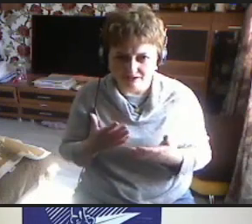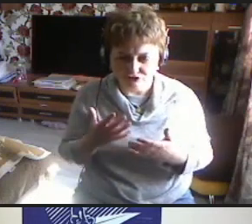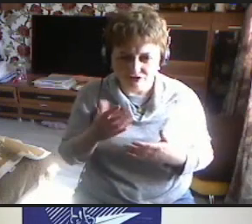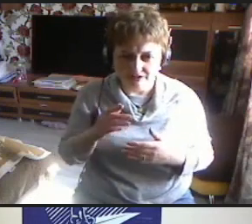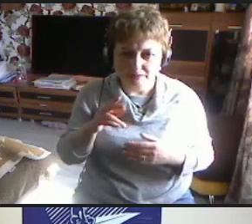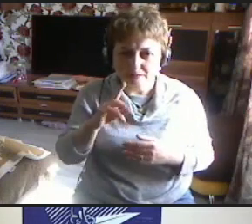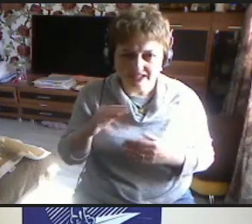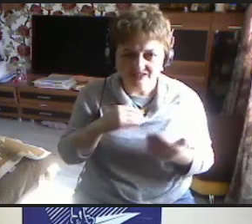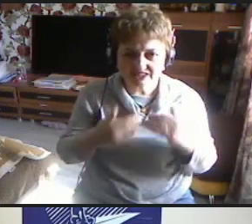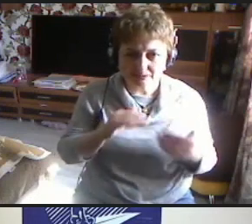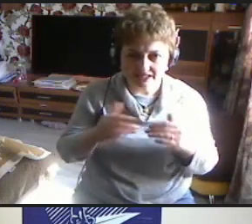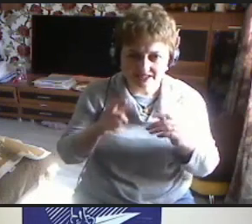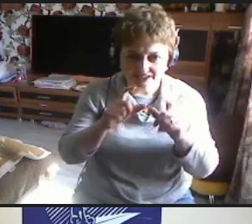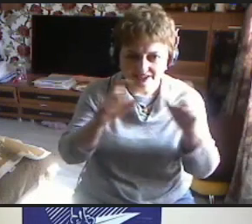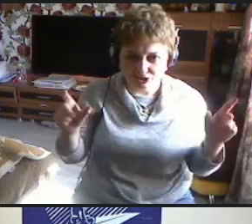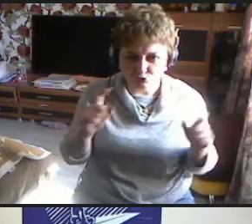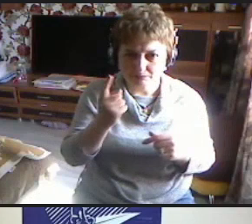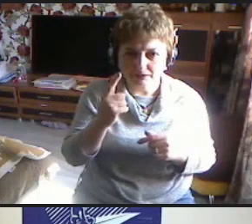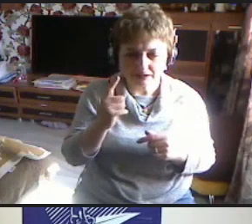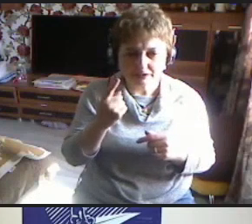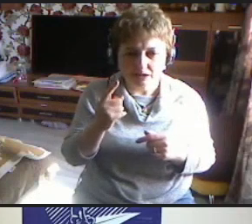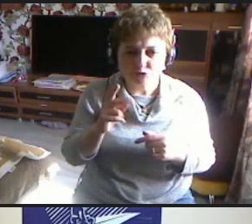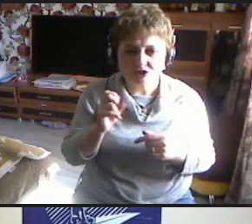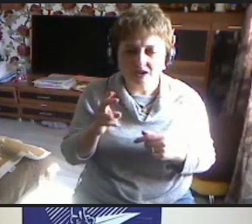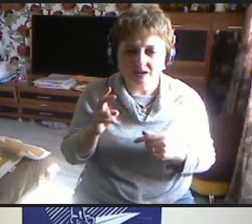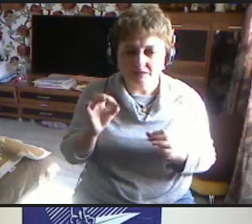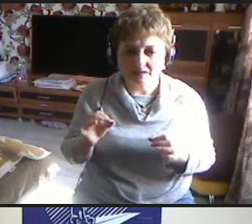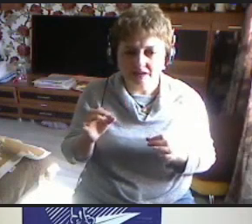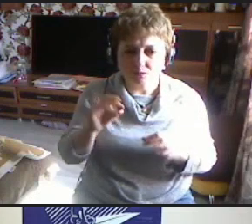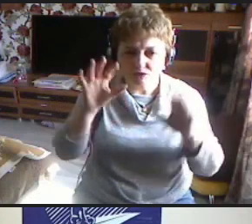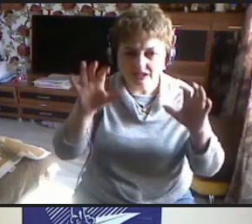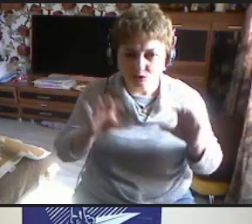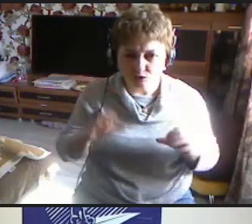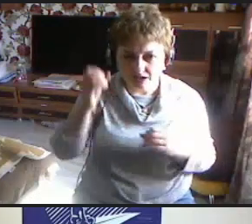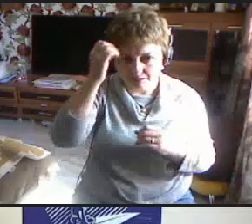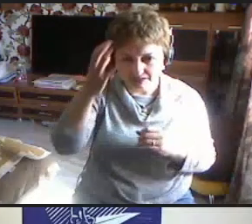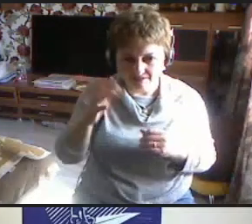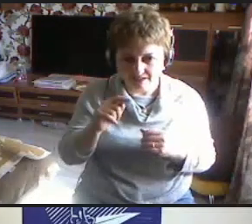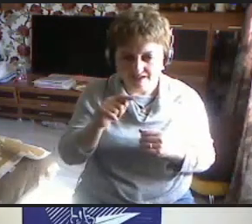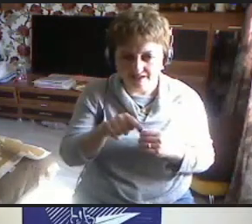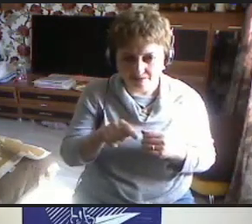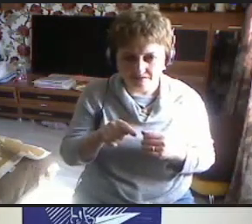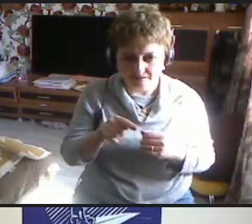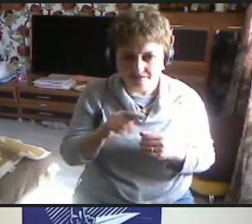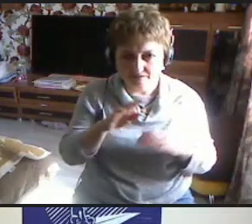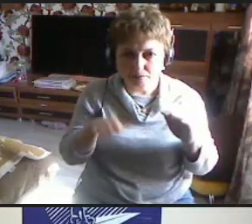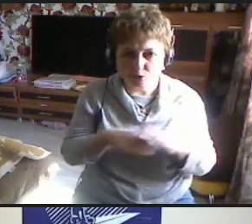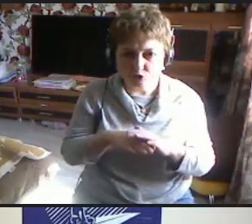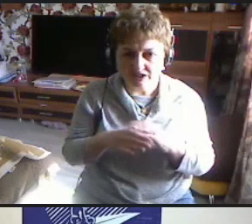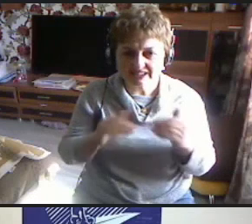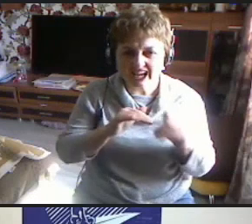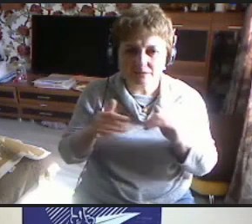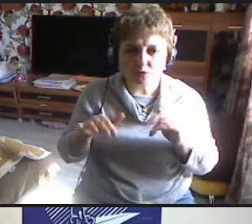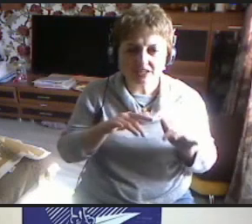что, как правило, в законе об образовании там под взаимодействие с сообществом, прежде всего,